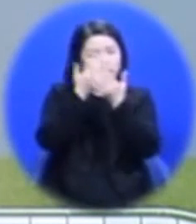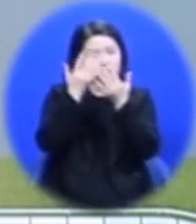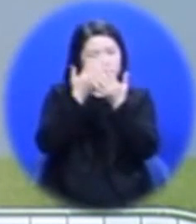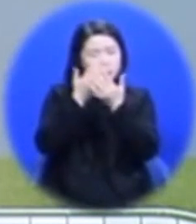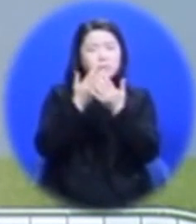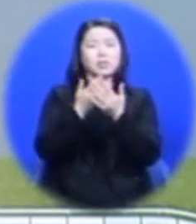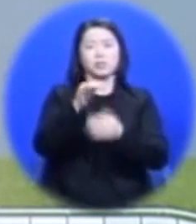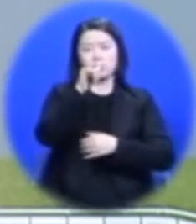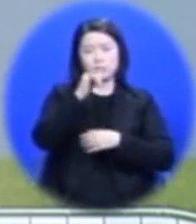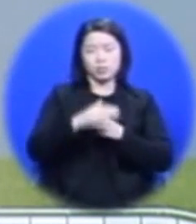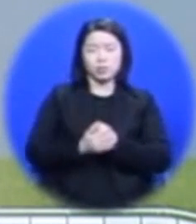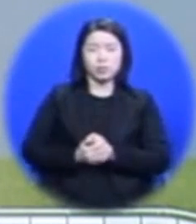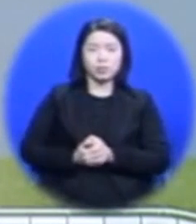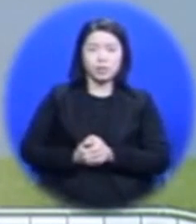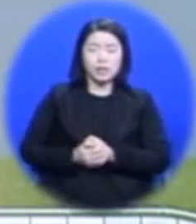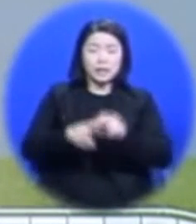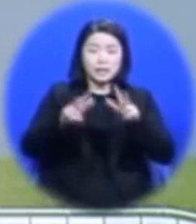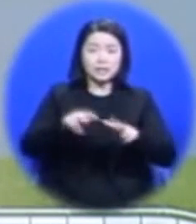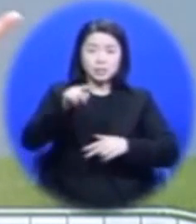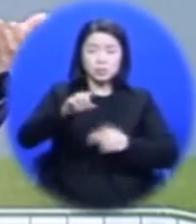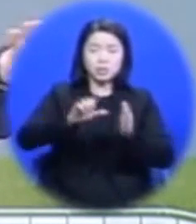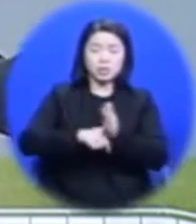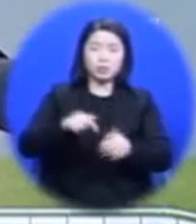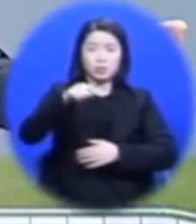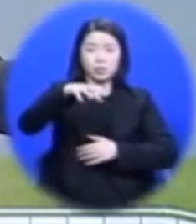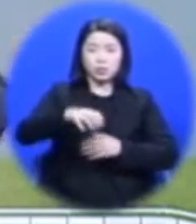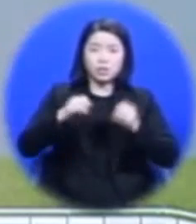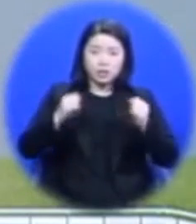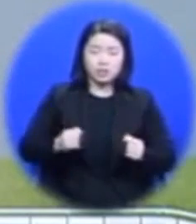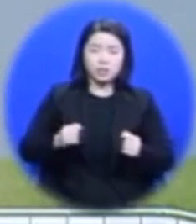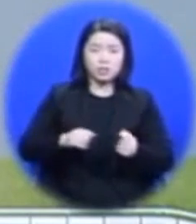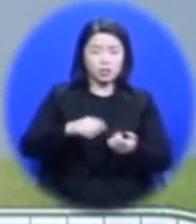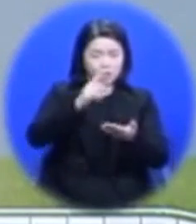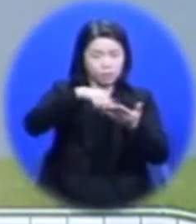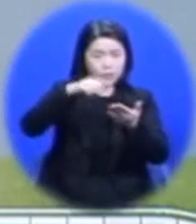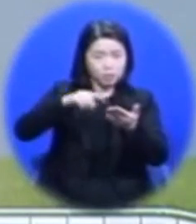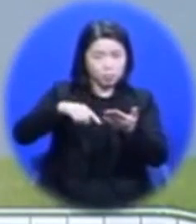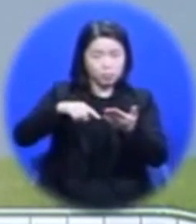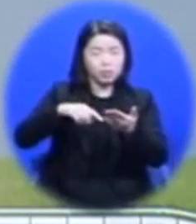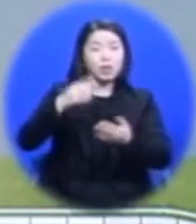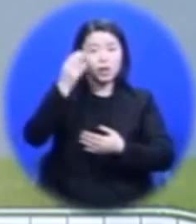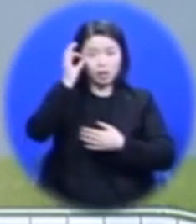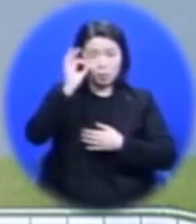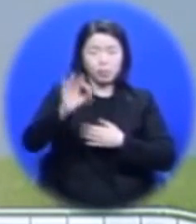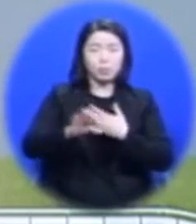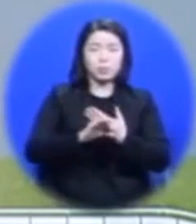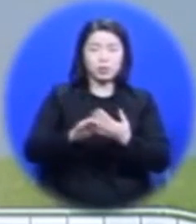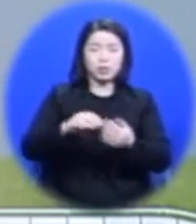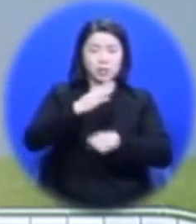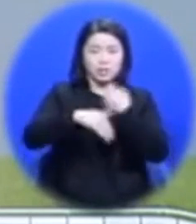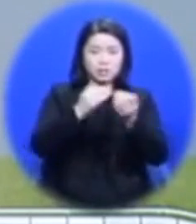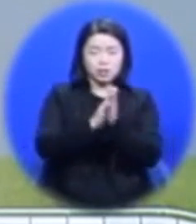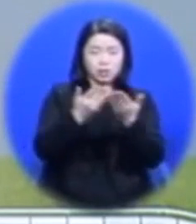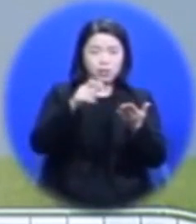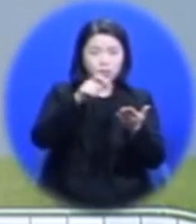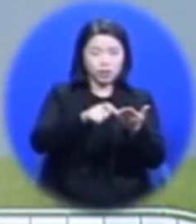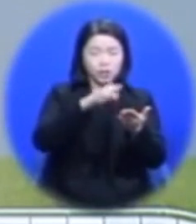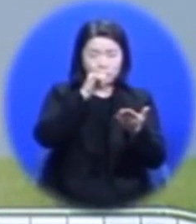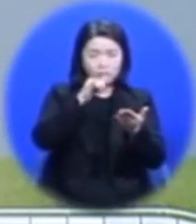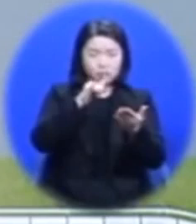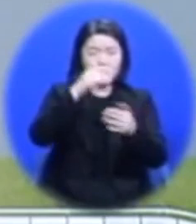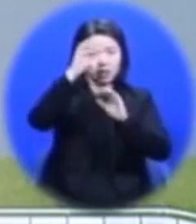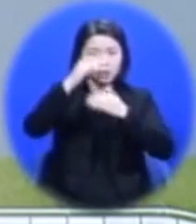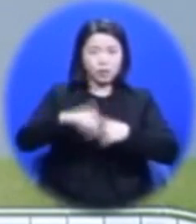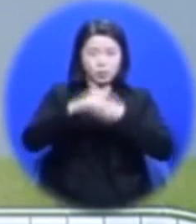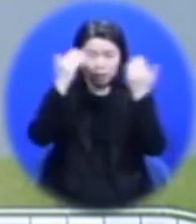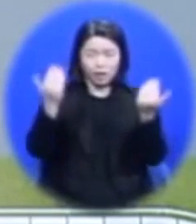희미해졌어요. 지금 이 시간에도 아마 여기 있는 분들 설문조사해보면 성경에 있는 내용이 다 사실은 아닐 거야